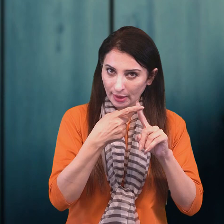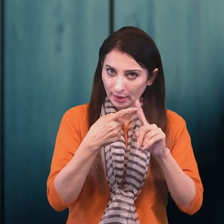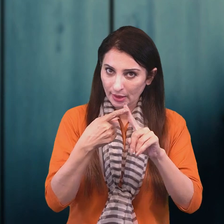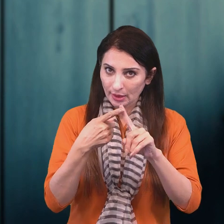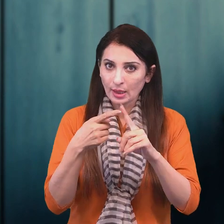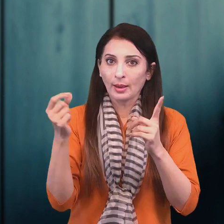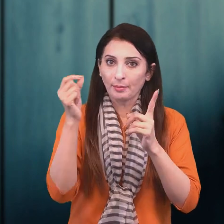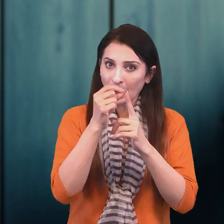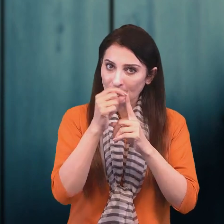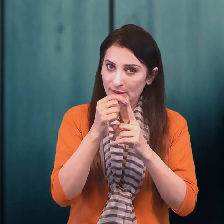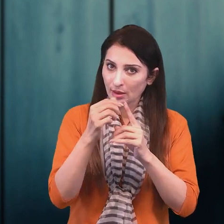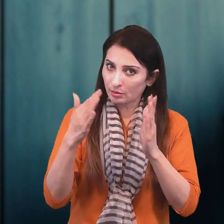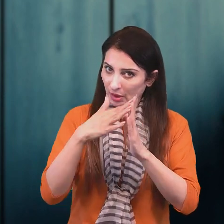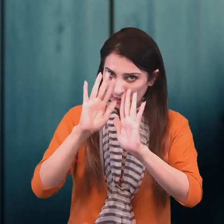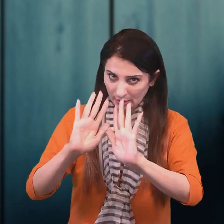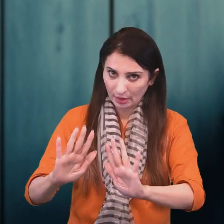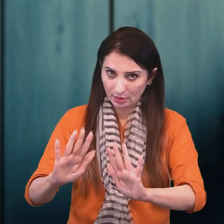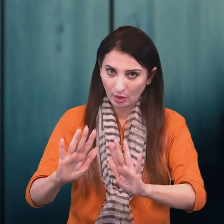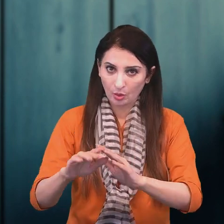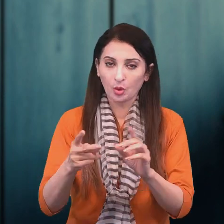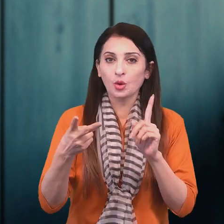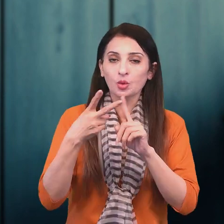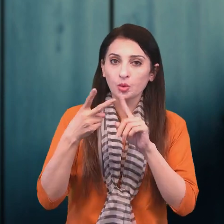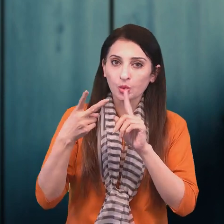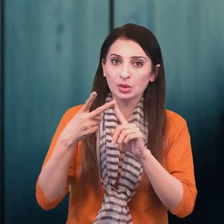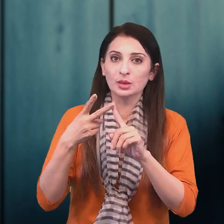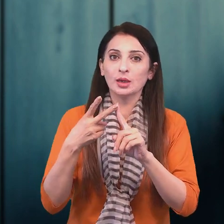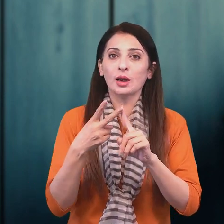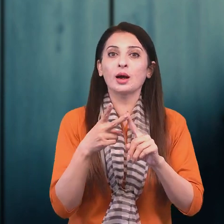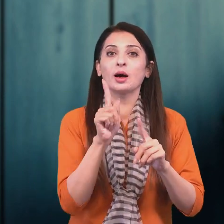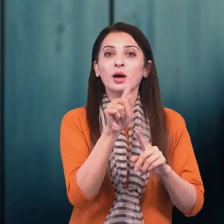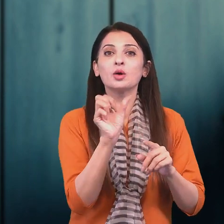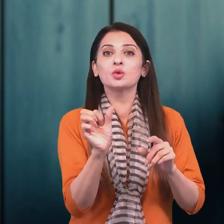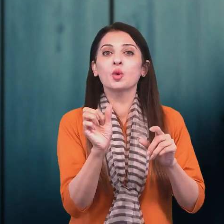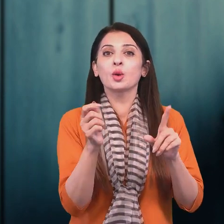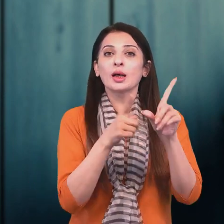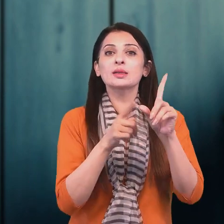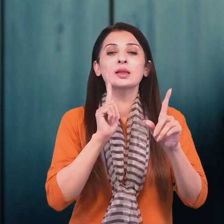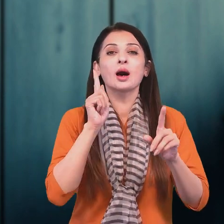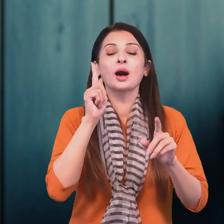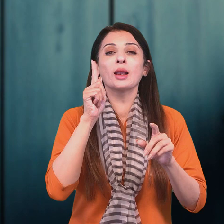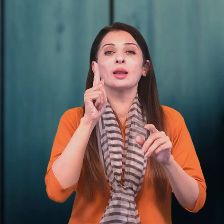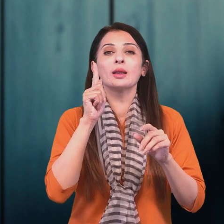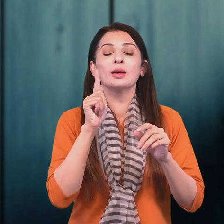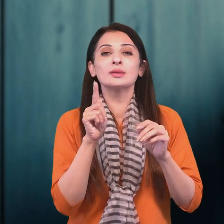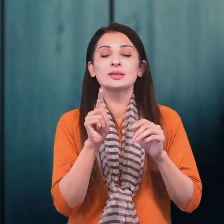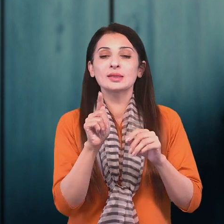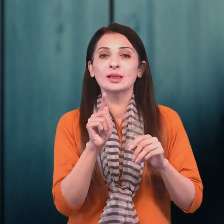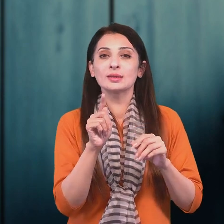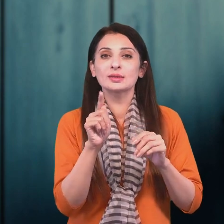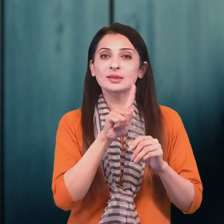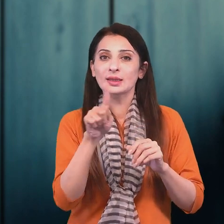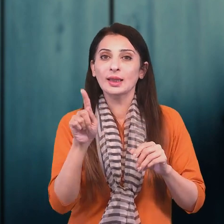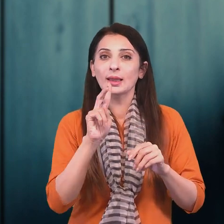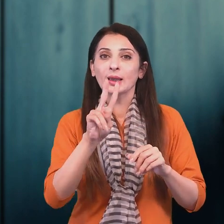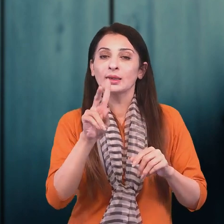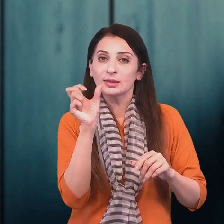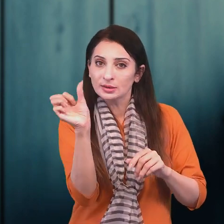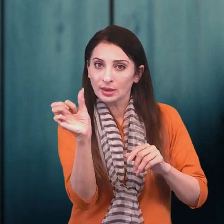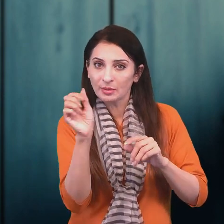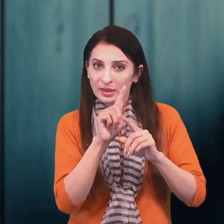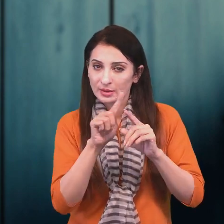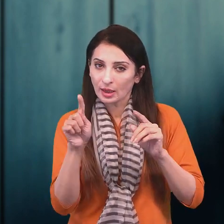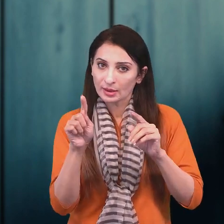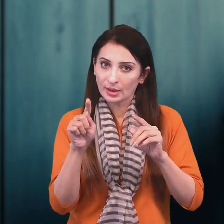हो, और प्लस जो उस नौजवान की उम्र है वो 16 साल से लेकर 26 साल के दरमियान हो। अब जब वो अपनी